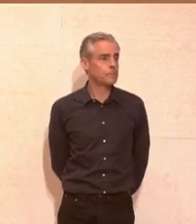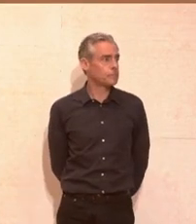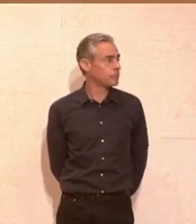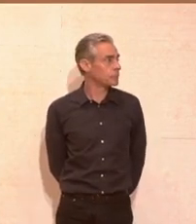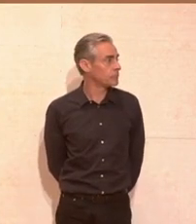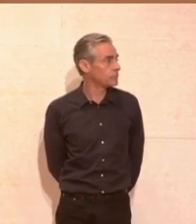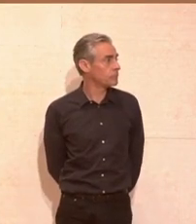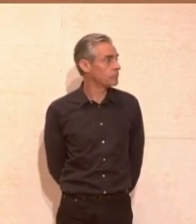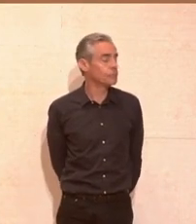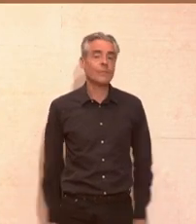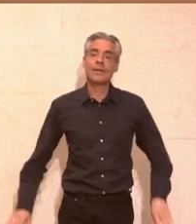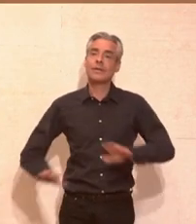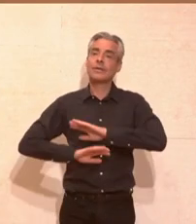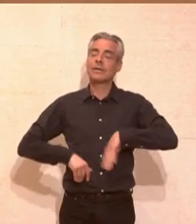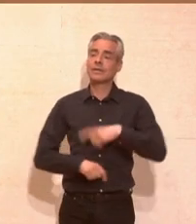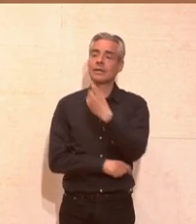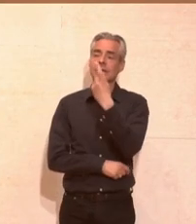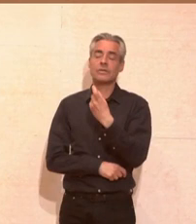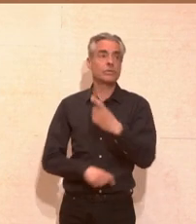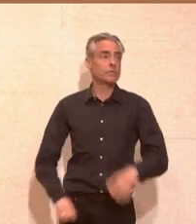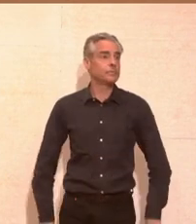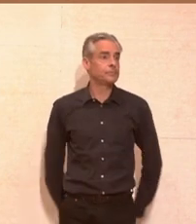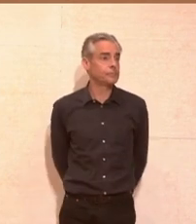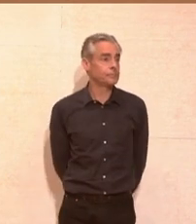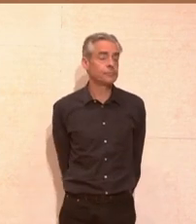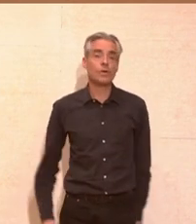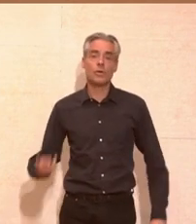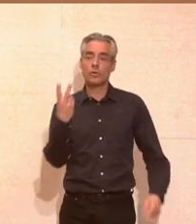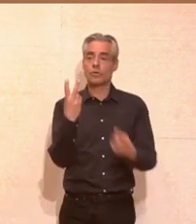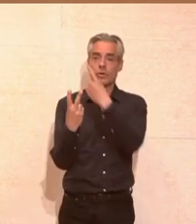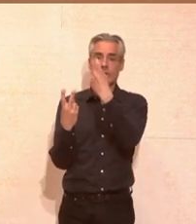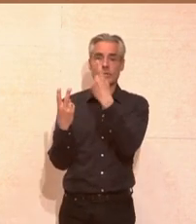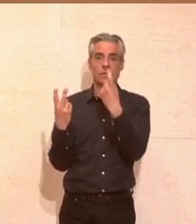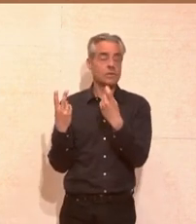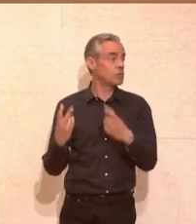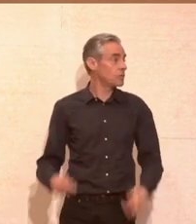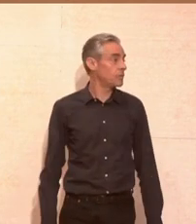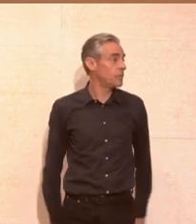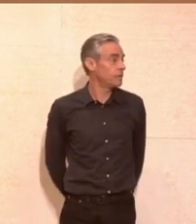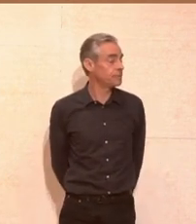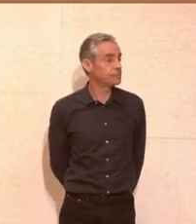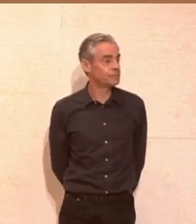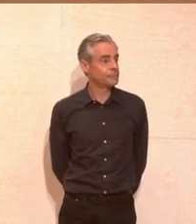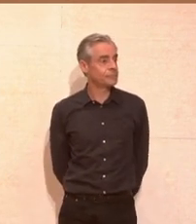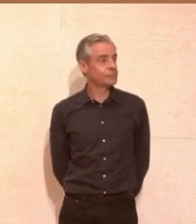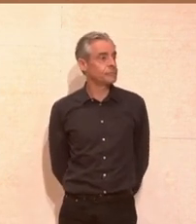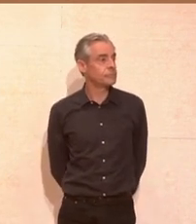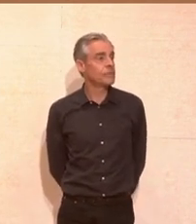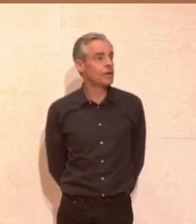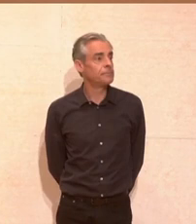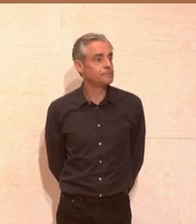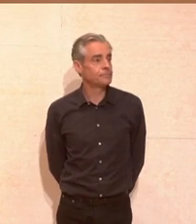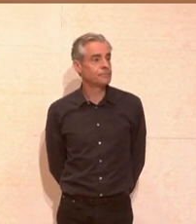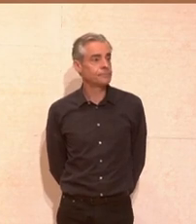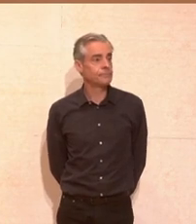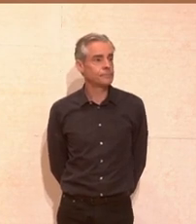Alors on va pouvoir prendre encore une question. Alors ici. Alors deux questions. Oui. Bonjour. Il y a deux micros en même temps. Allez-y, monsieur. J'y vais.